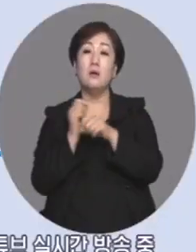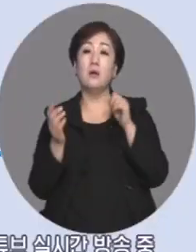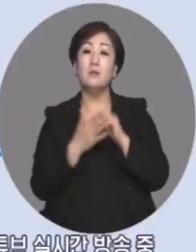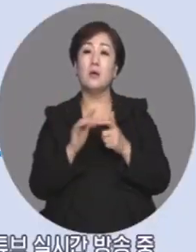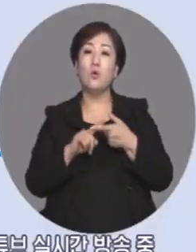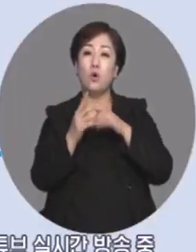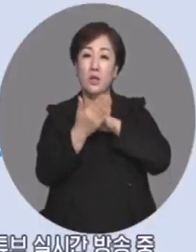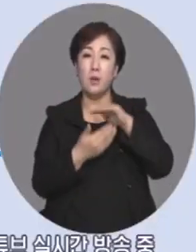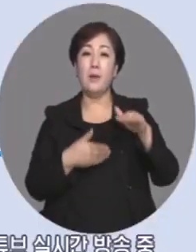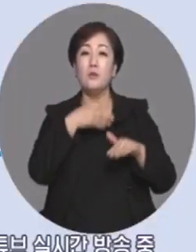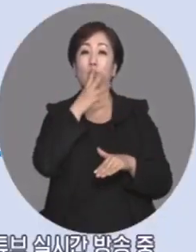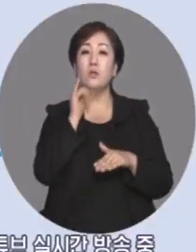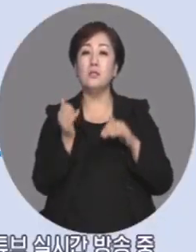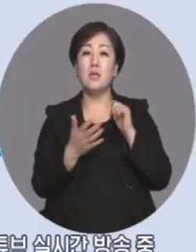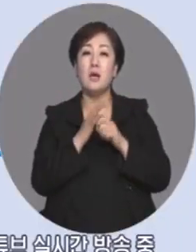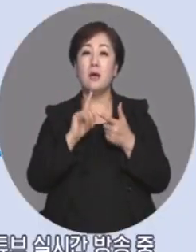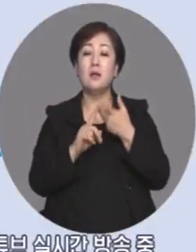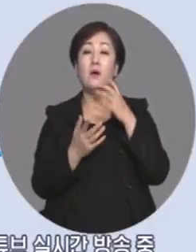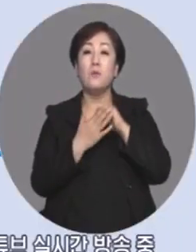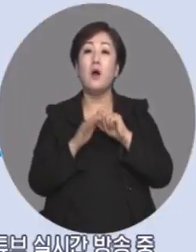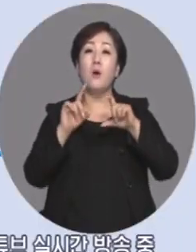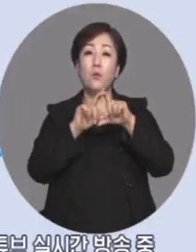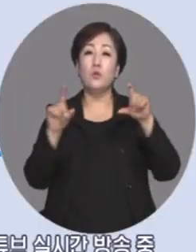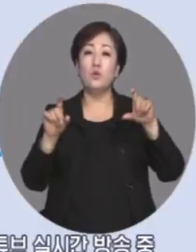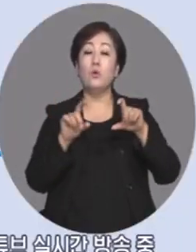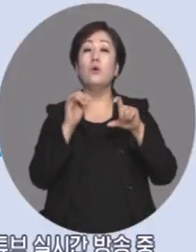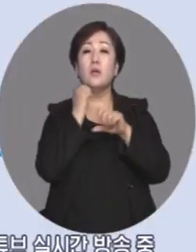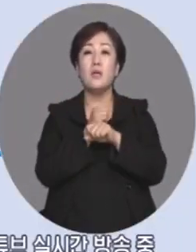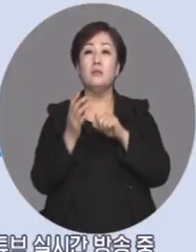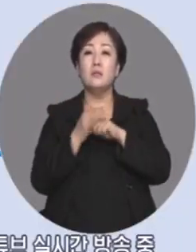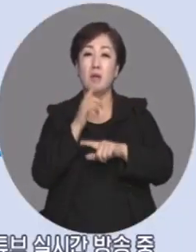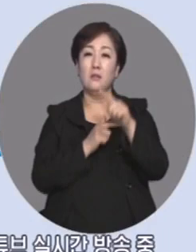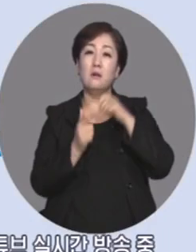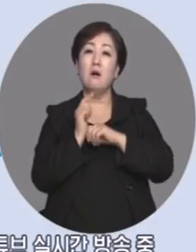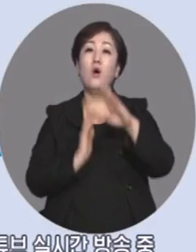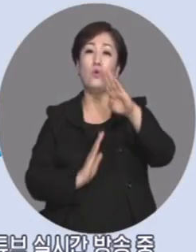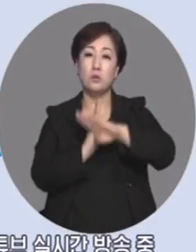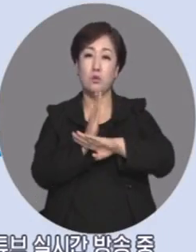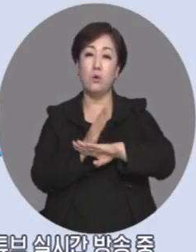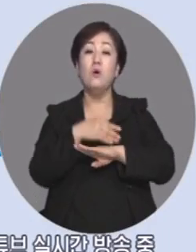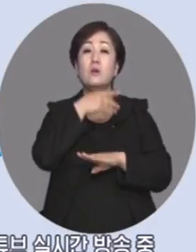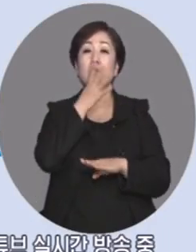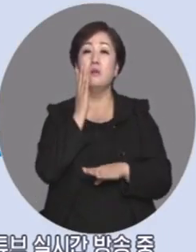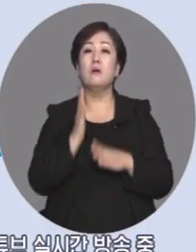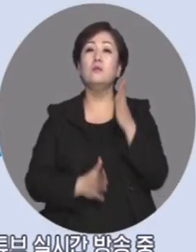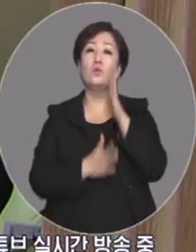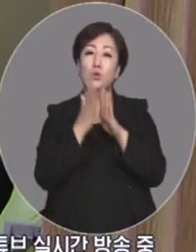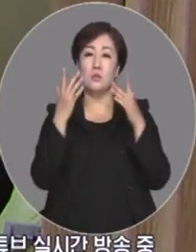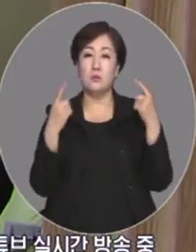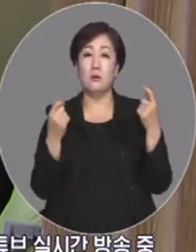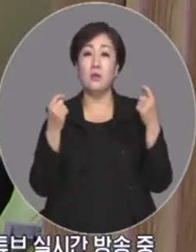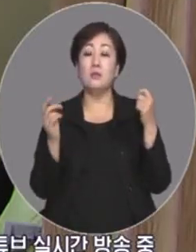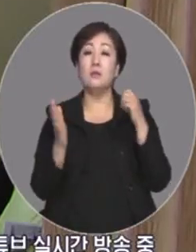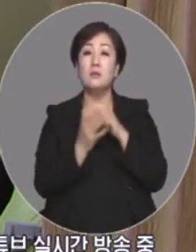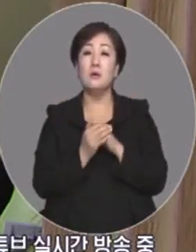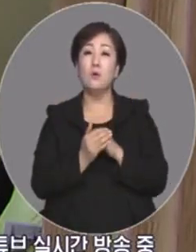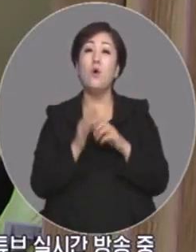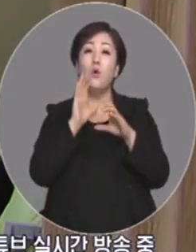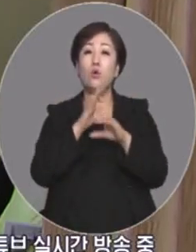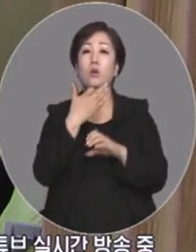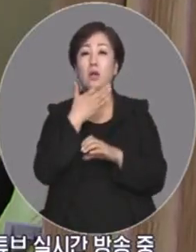예비 노인 인구와 베이비부머 세대 인구가 전국 평균을 웃돌며 가장 빨리 늙어갈 도시입니다. 여기에다